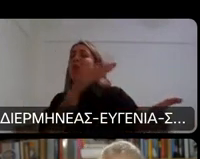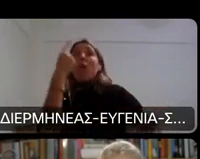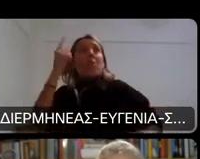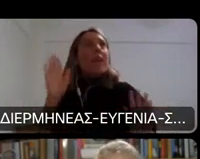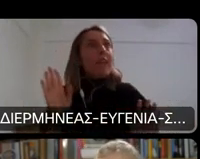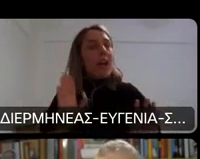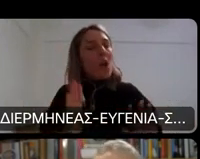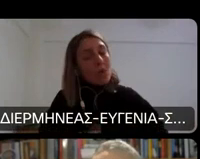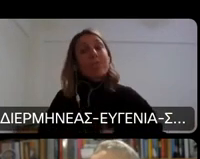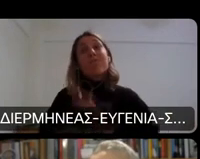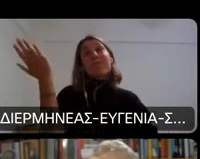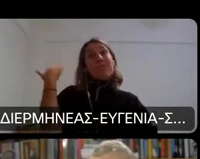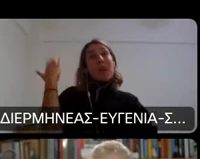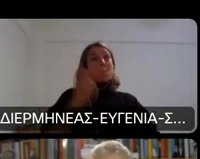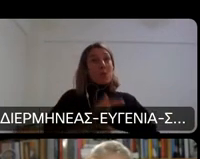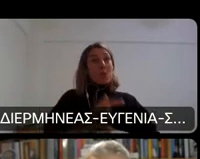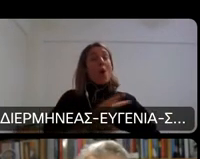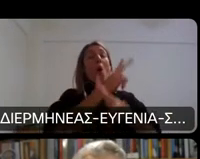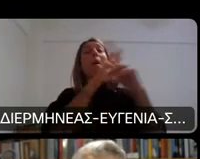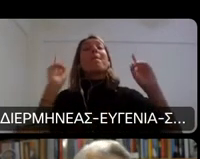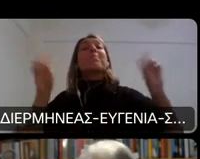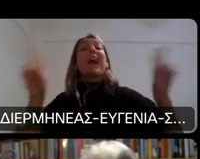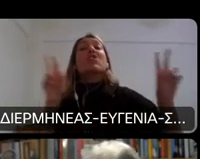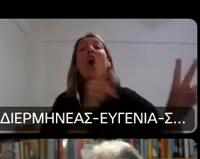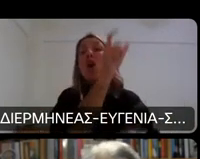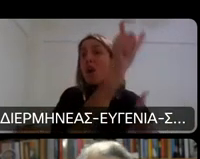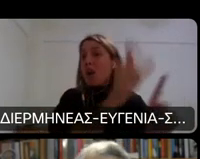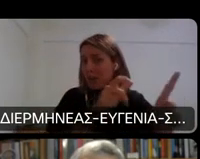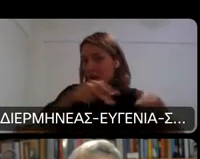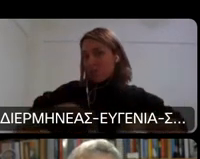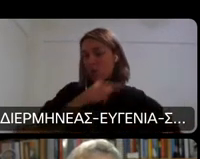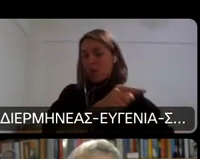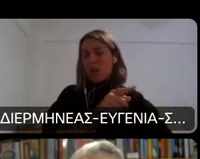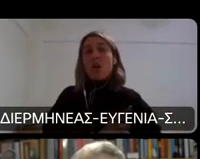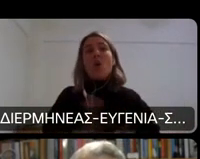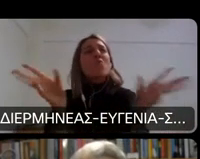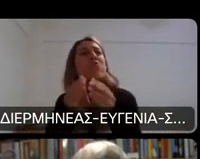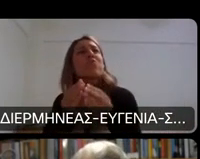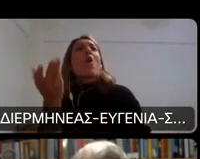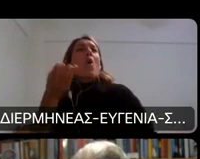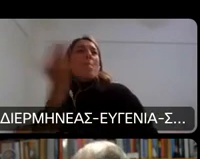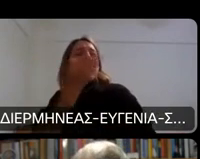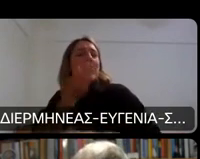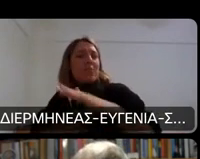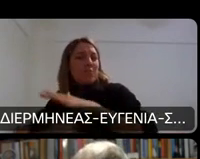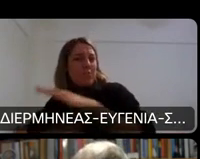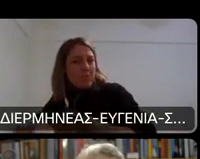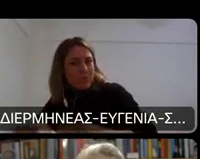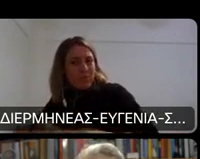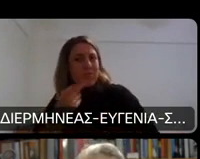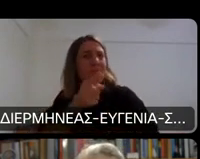είναι λοιπόν παιδείας του ΠΑΣΟΚ, τη συνύπαρξη έτσι, προσφύγων μαθητών, προσφυγισσών μαθητριών